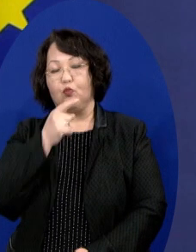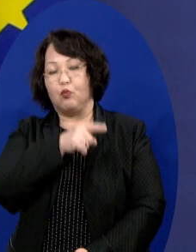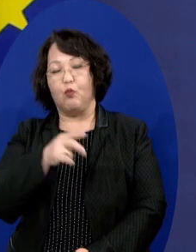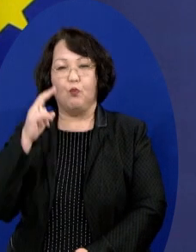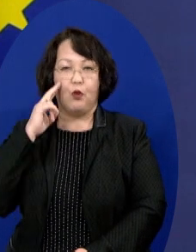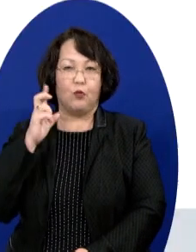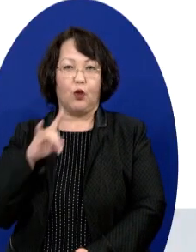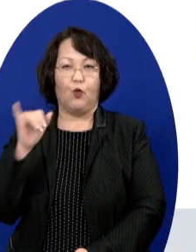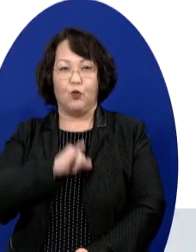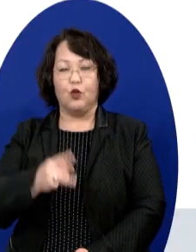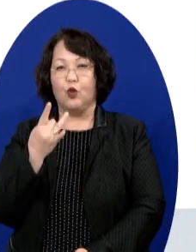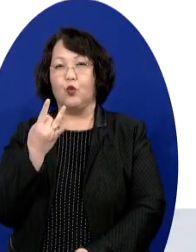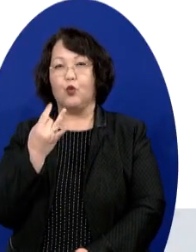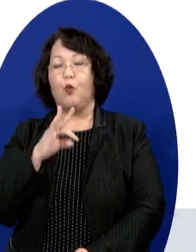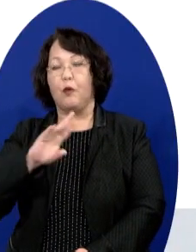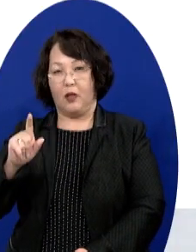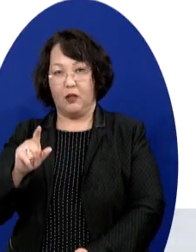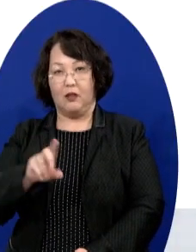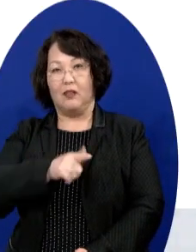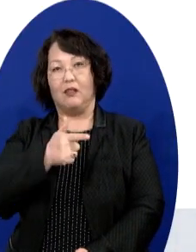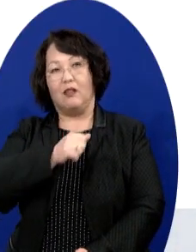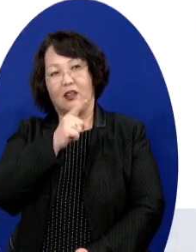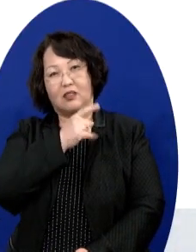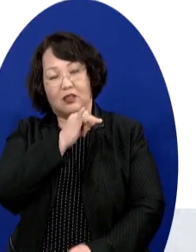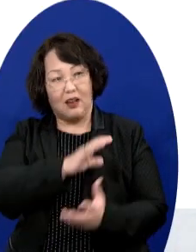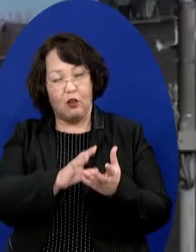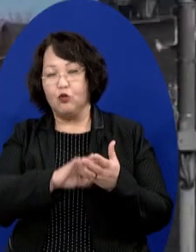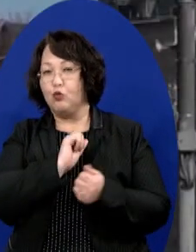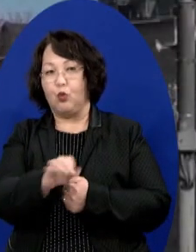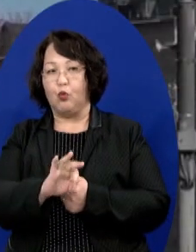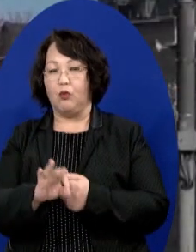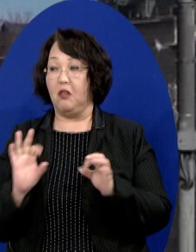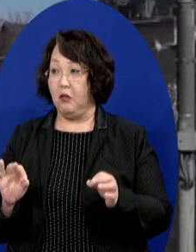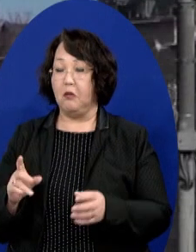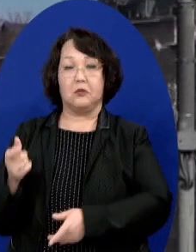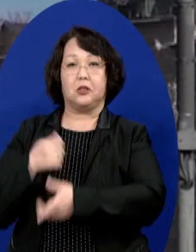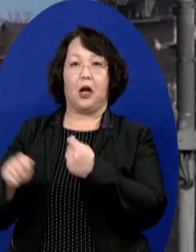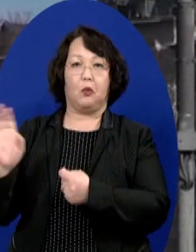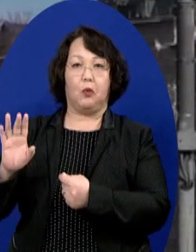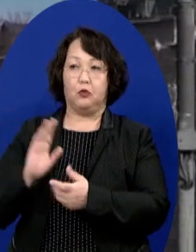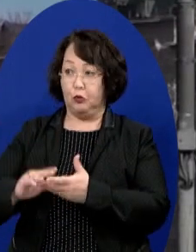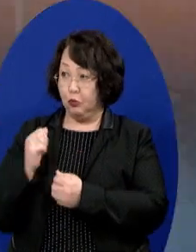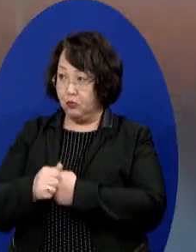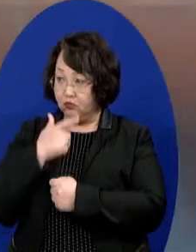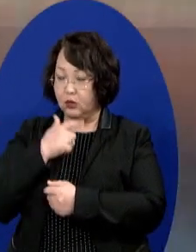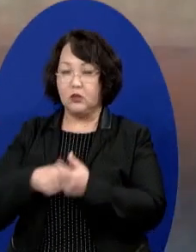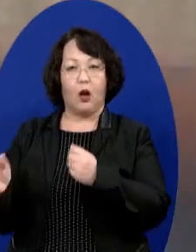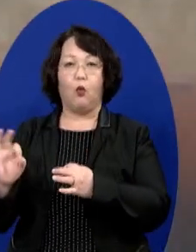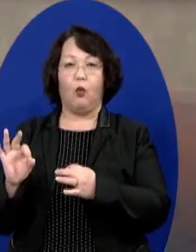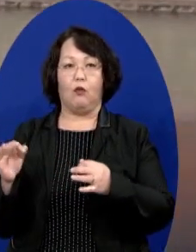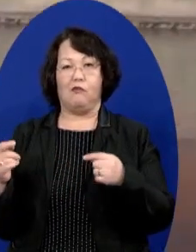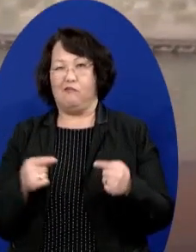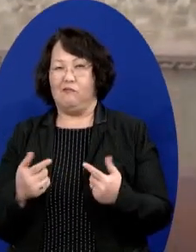төлбөрөө рублээр төлөхөөс татгалцсан учраас Газпром компани эдгээр улсуудад байгалийн хий нийлүүлэхэд зогсоож байгаагаа мэдгдсэн юм. Түүнчлэн